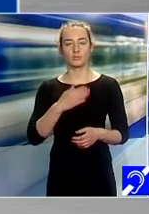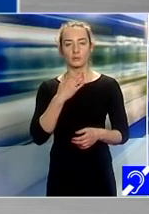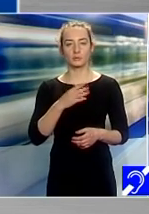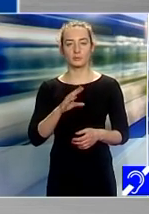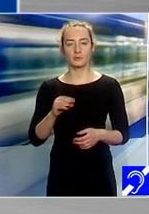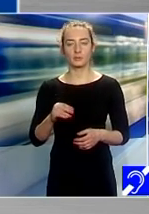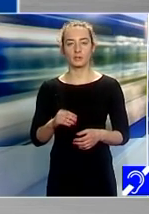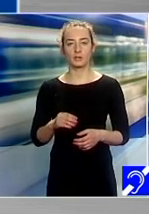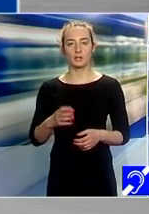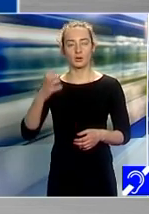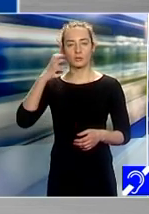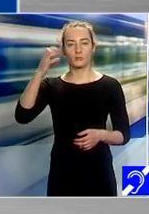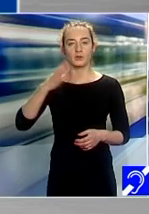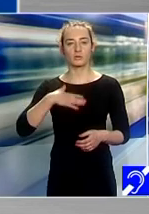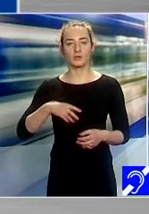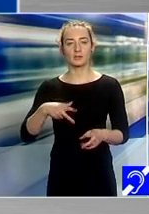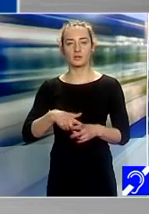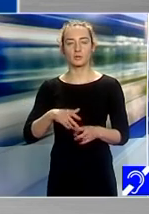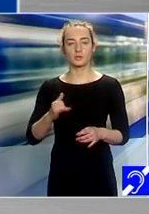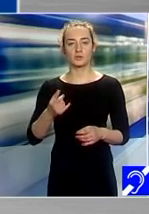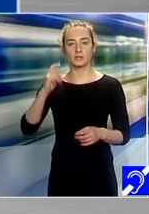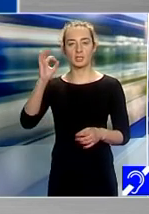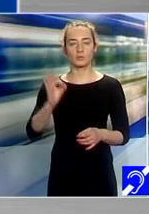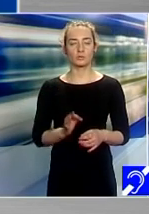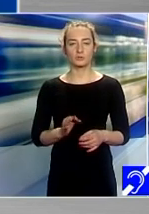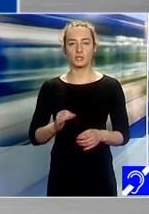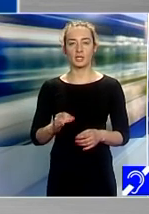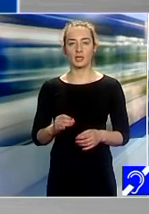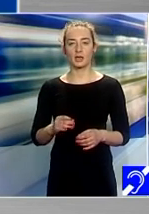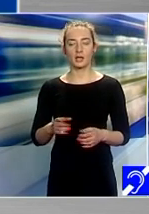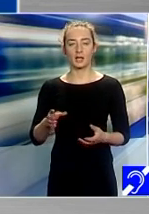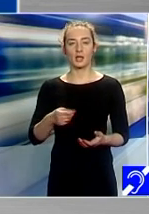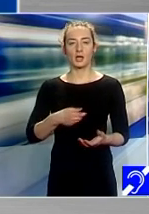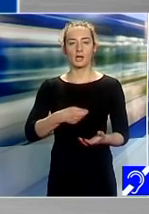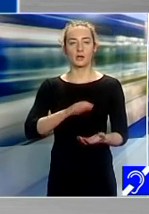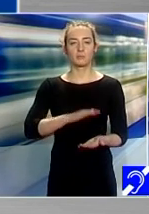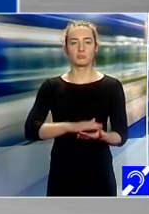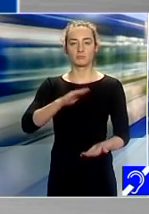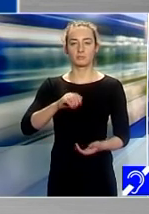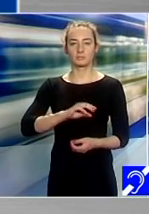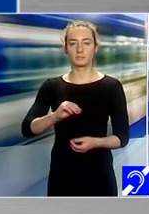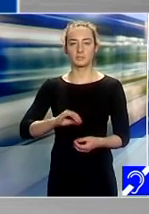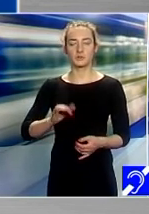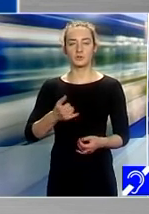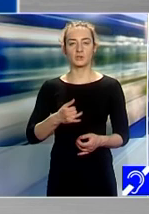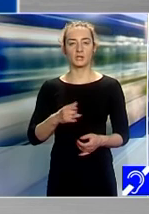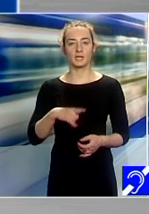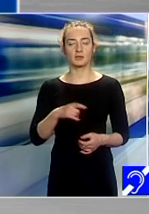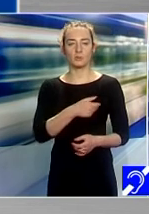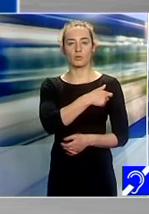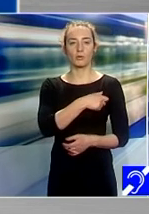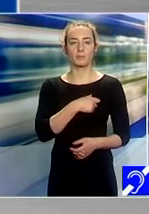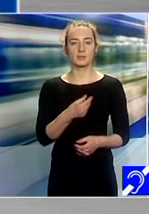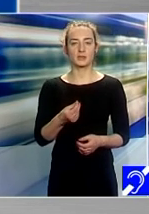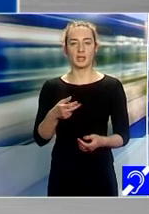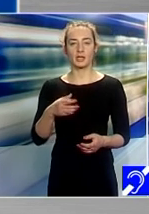mult. Guvernul vrea să se ocupe și de reducerea birocrației și a înființat o comisie de tăiat hârtii. Există și un site